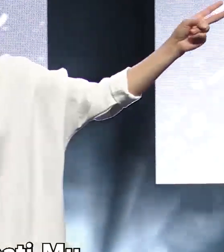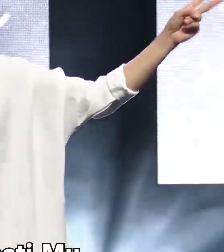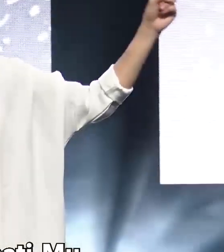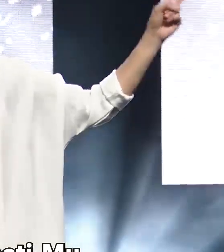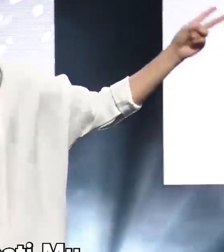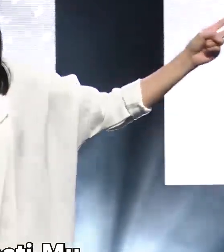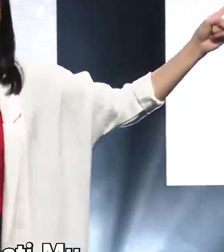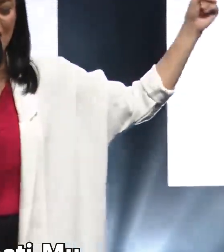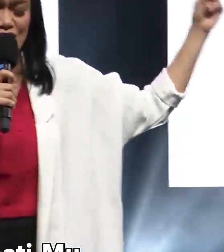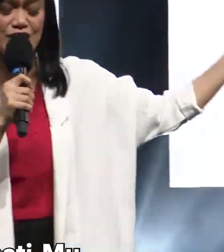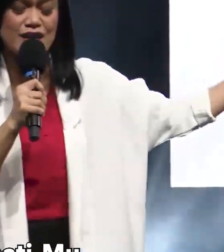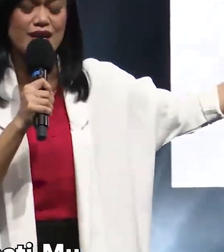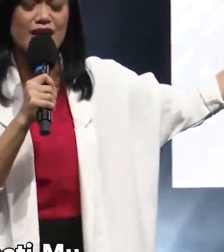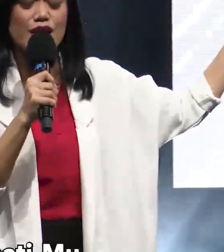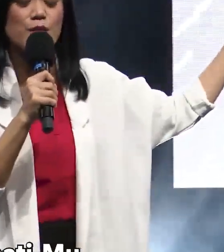kesayangan